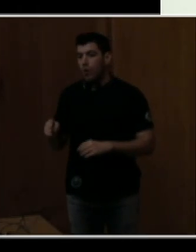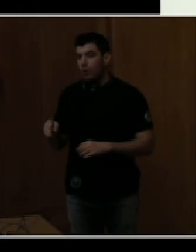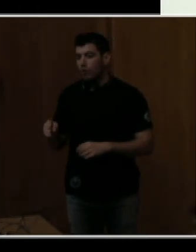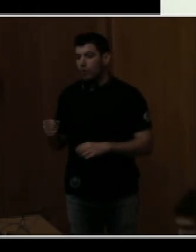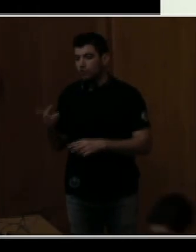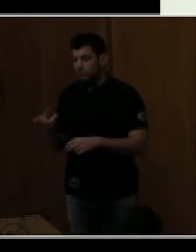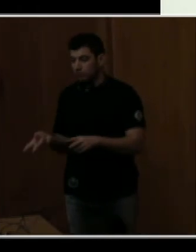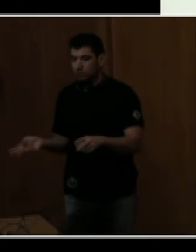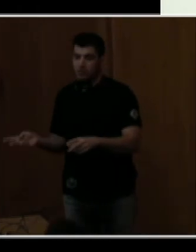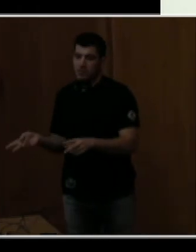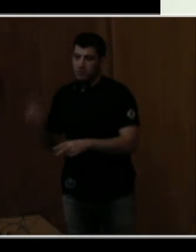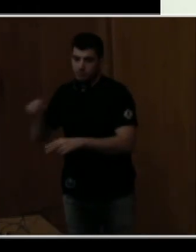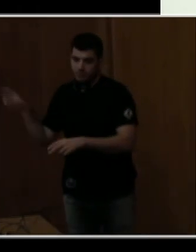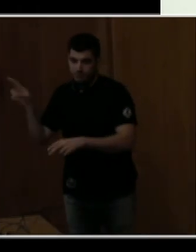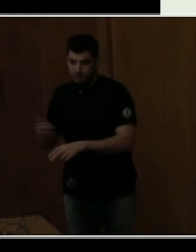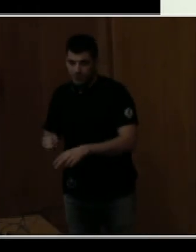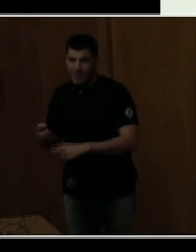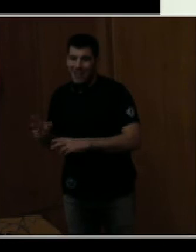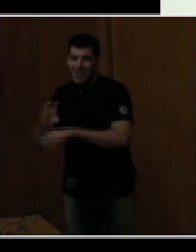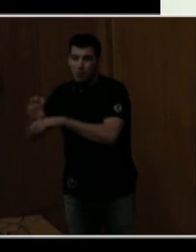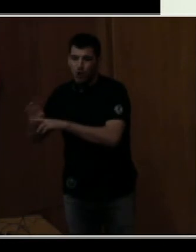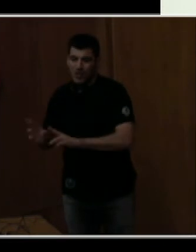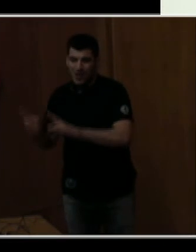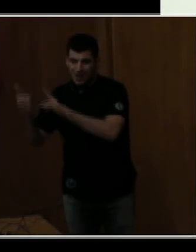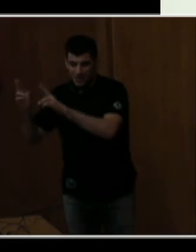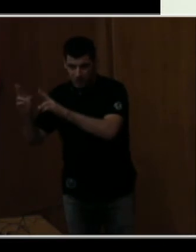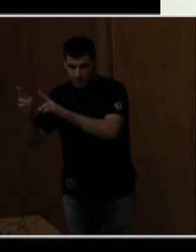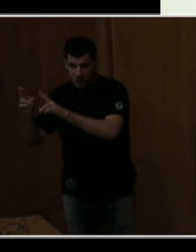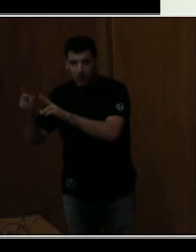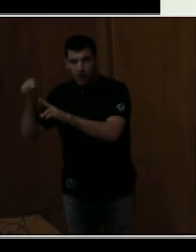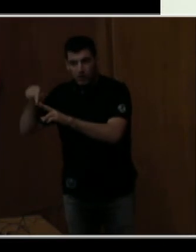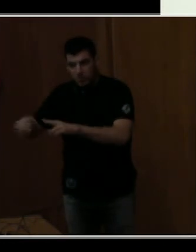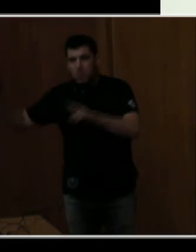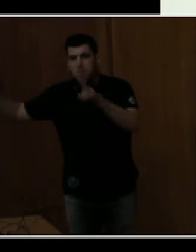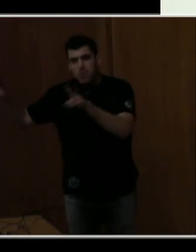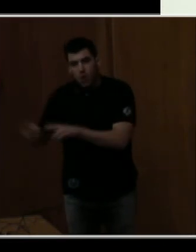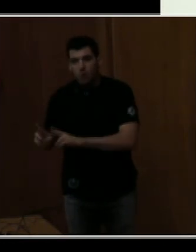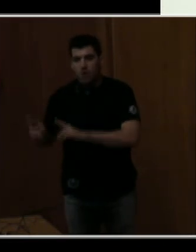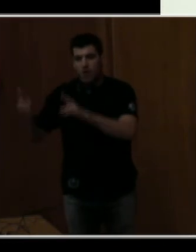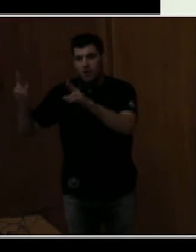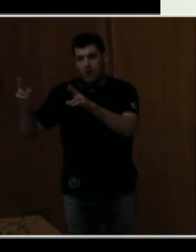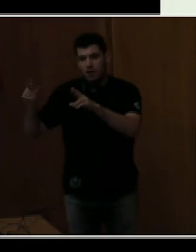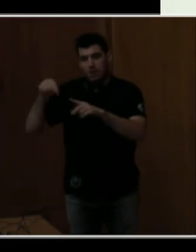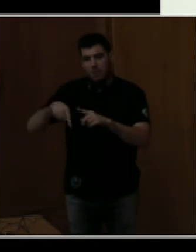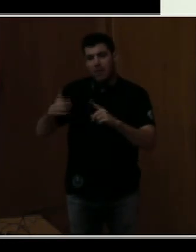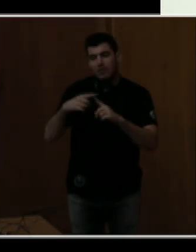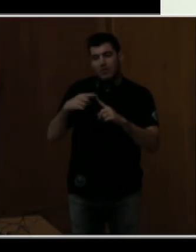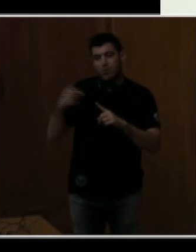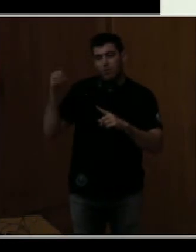χωρητικότητα, τόσο μειώνεται η κατανάλωση ισχύος που υπάρχει αυτή τη